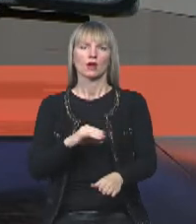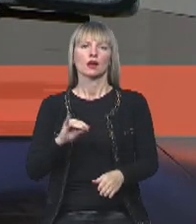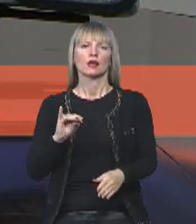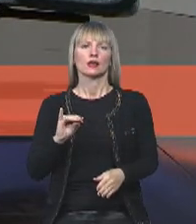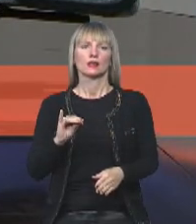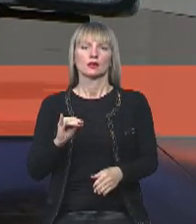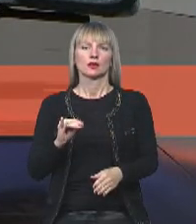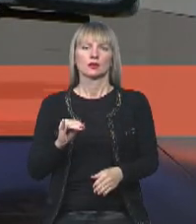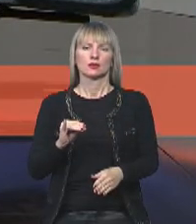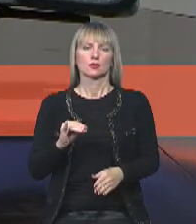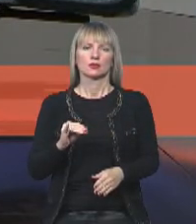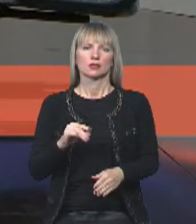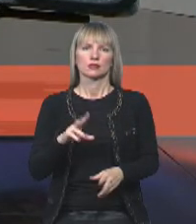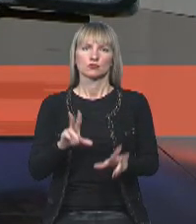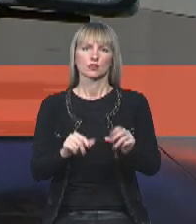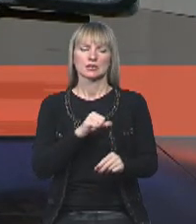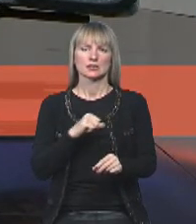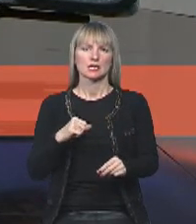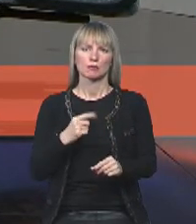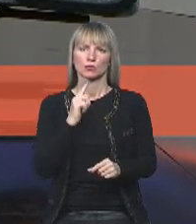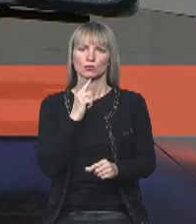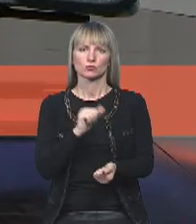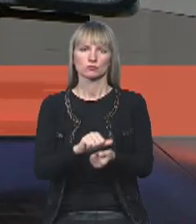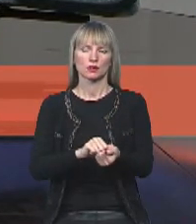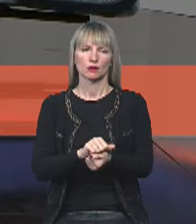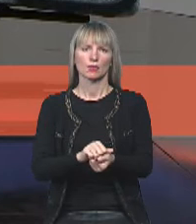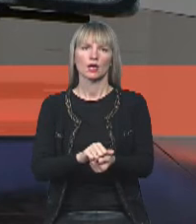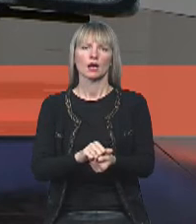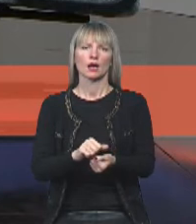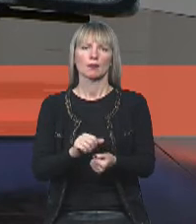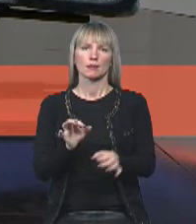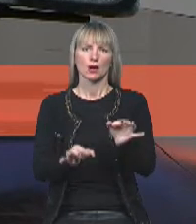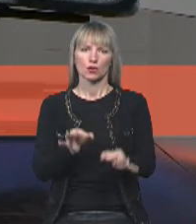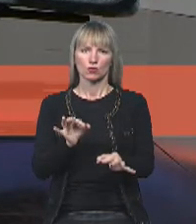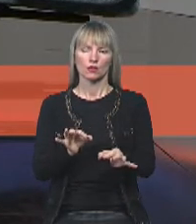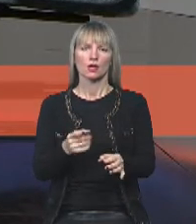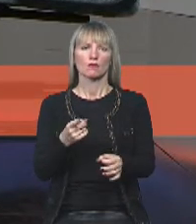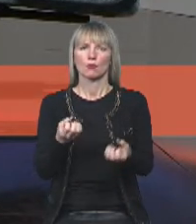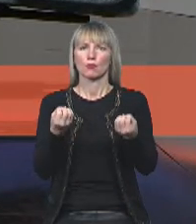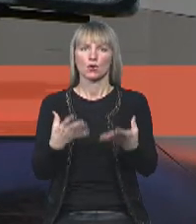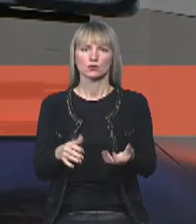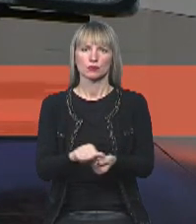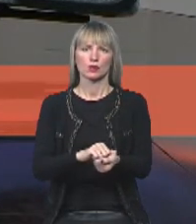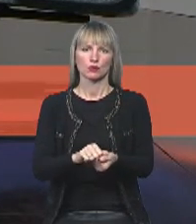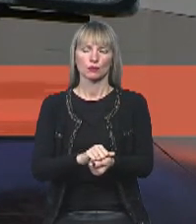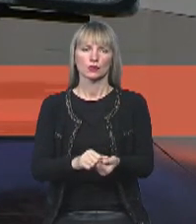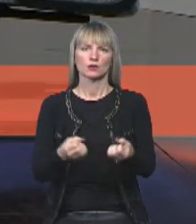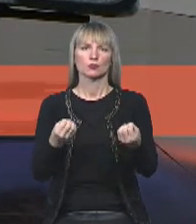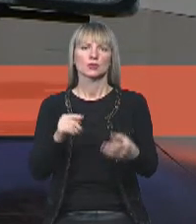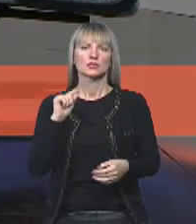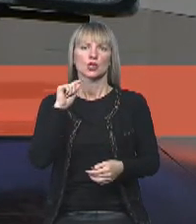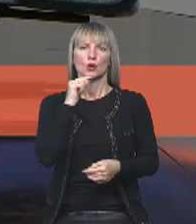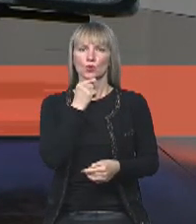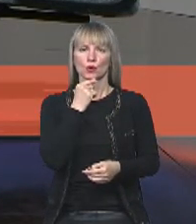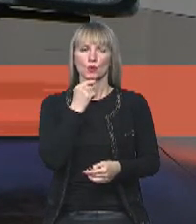Зазвичай шкідливим вважається саме на сміттєзвалище. Так. Зазвичай, оказується, що його дуже просто переробити. І просто